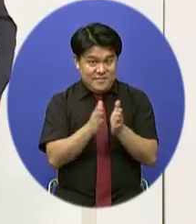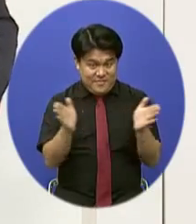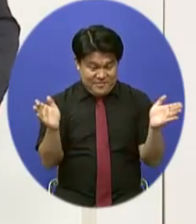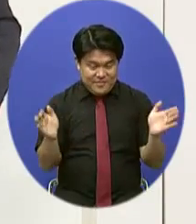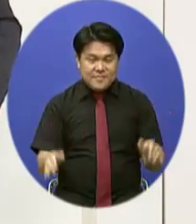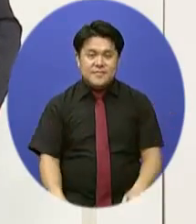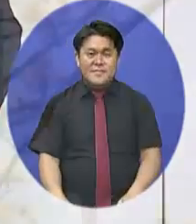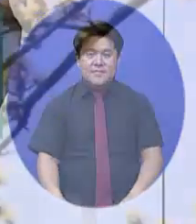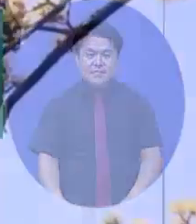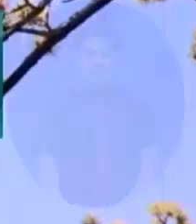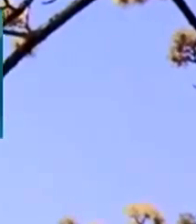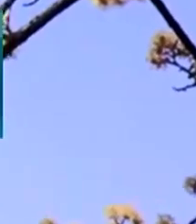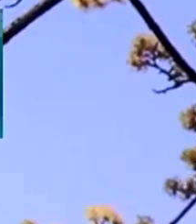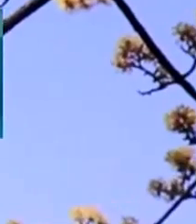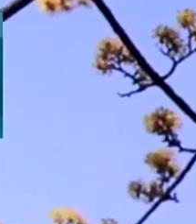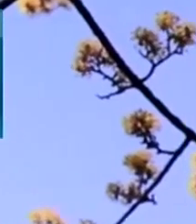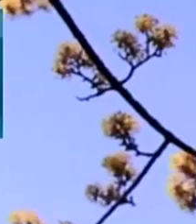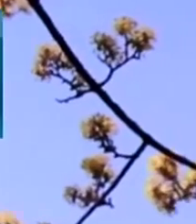주세요. 주세요.